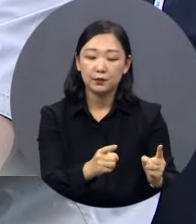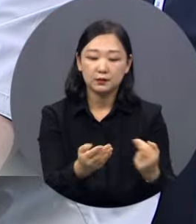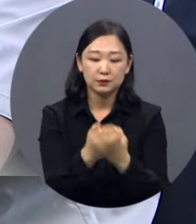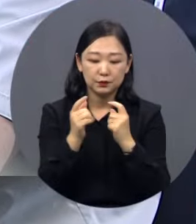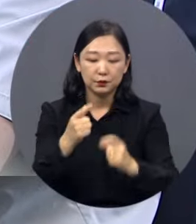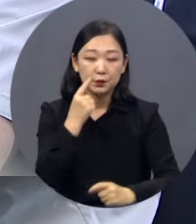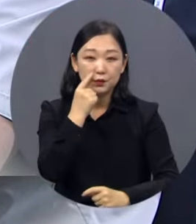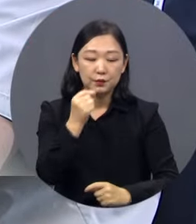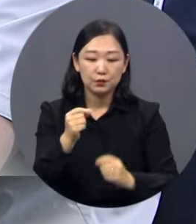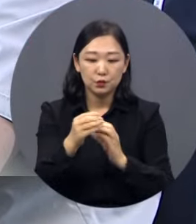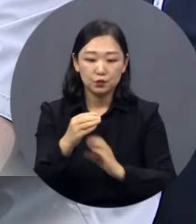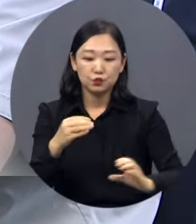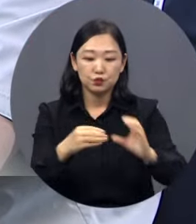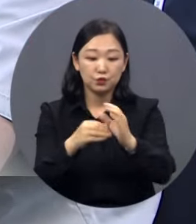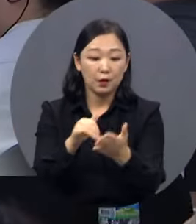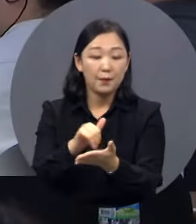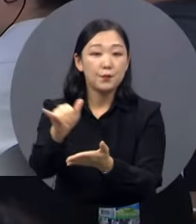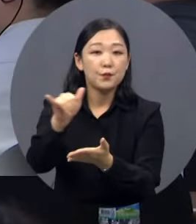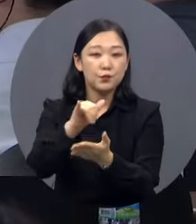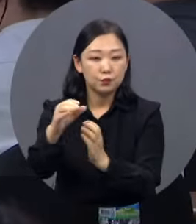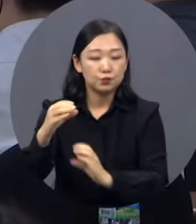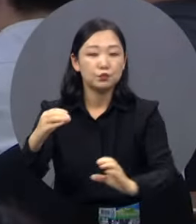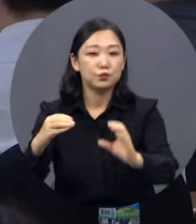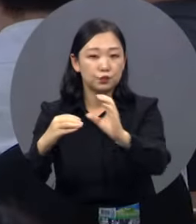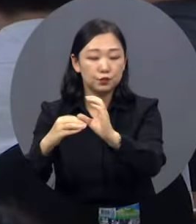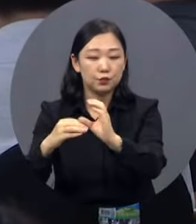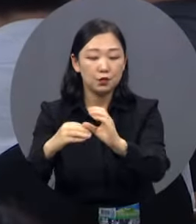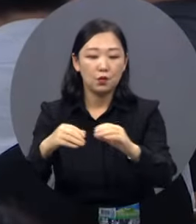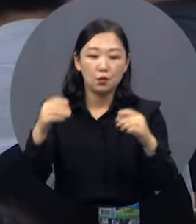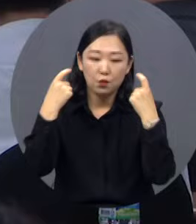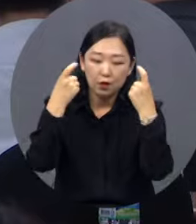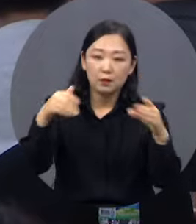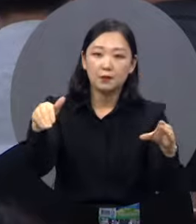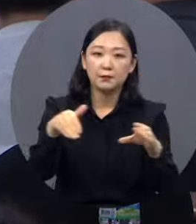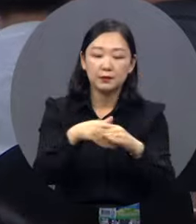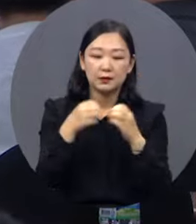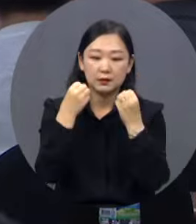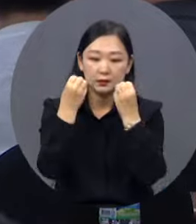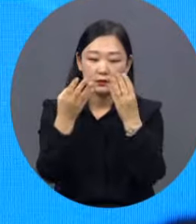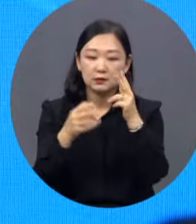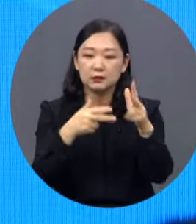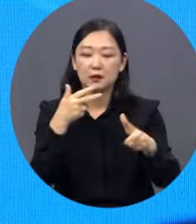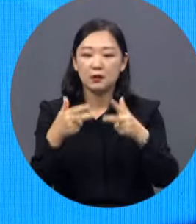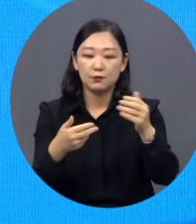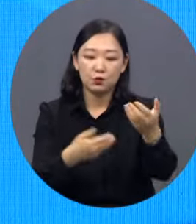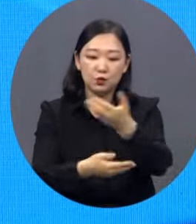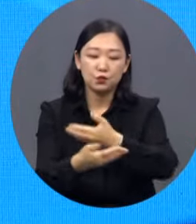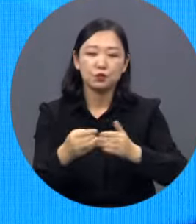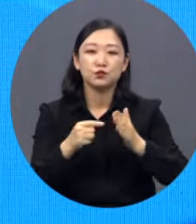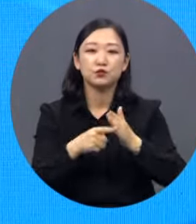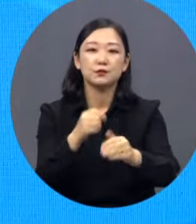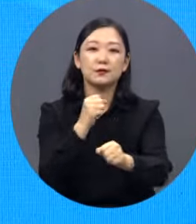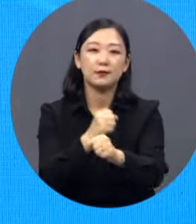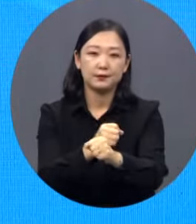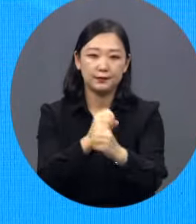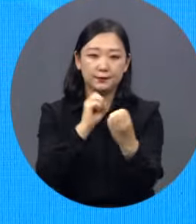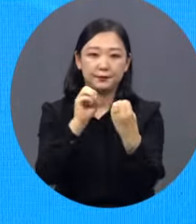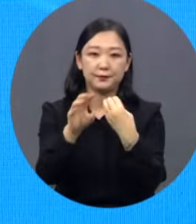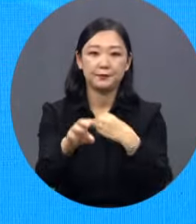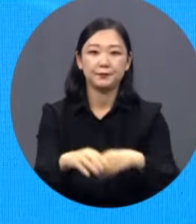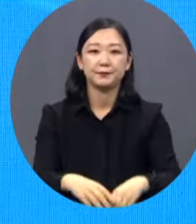일본의 추가 직항노선 개설과 관광과 문화 미래 신산업을 위한 교류를 추진하겠다고 밝혔습니다